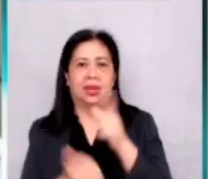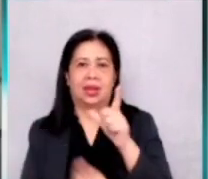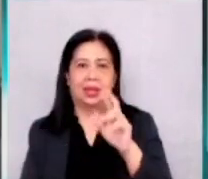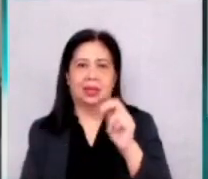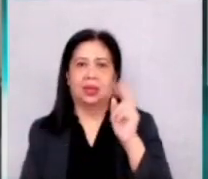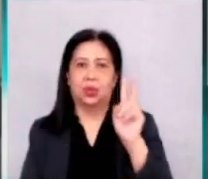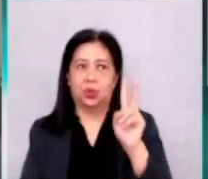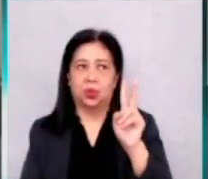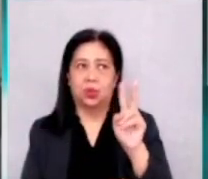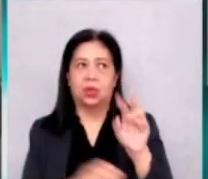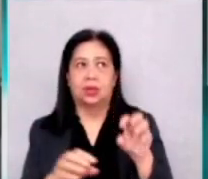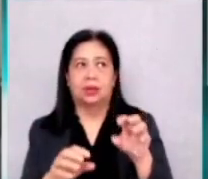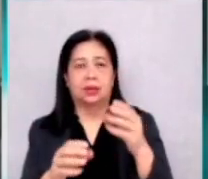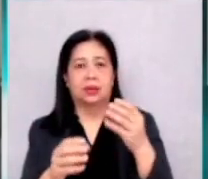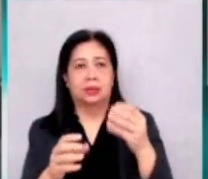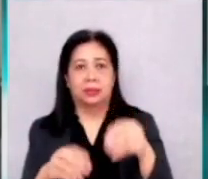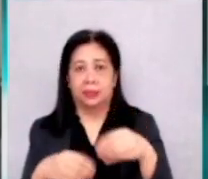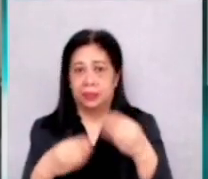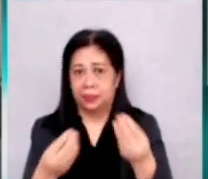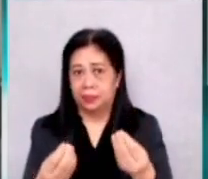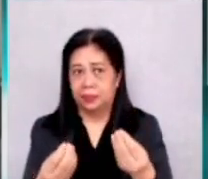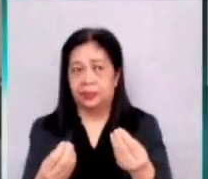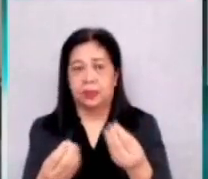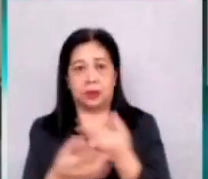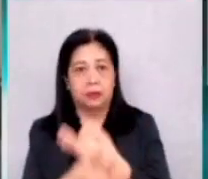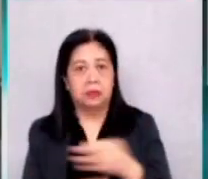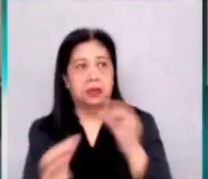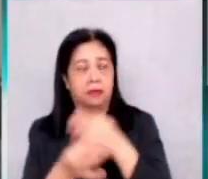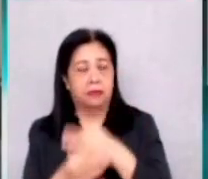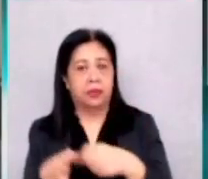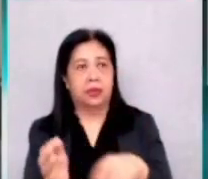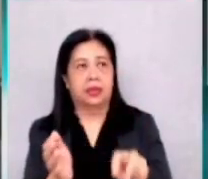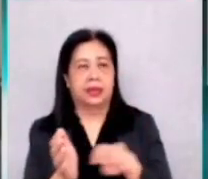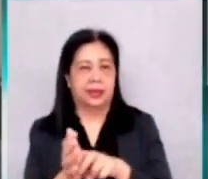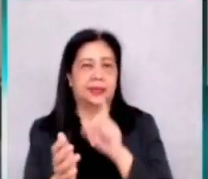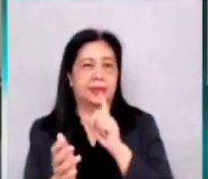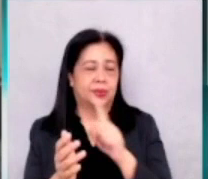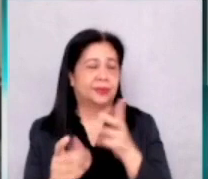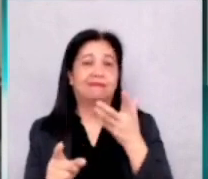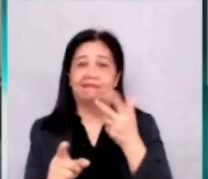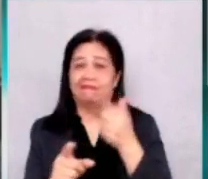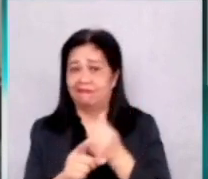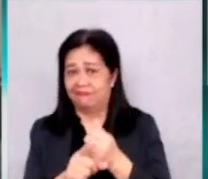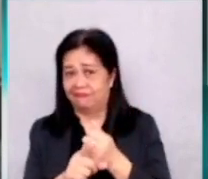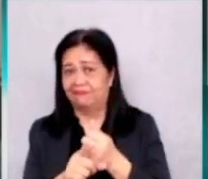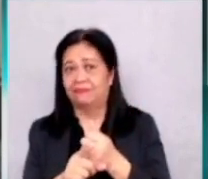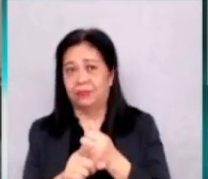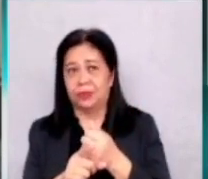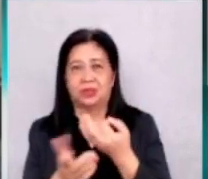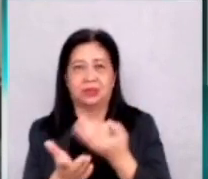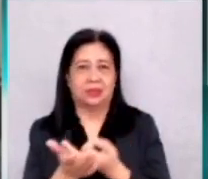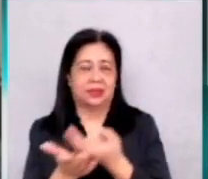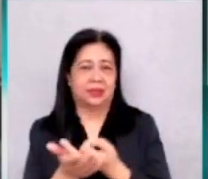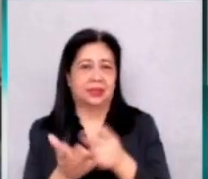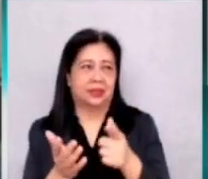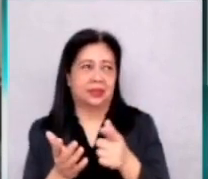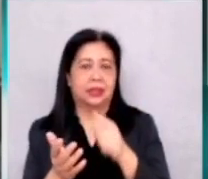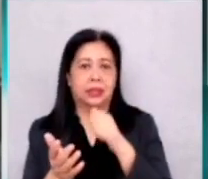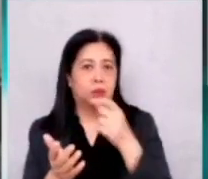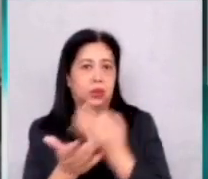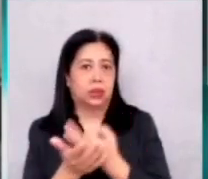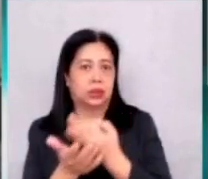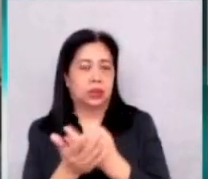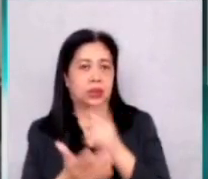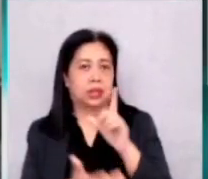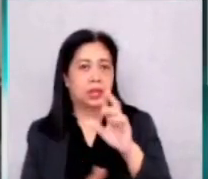providing libreng sakay, talagang tatamaan yung finances ng hindi lang ng LRT Line 2 but